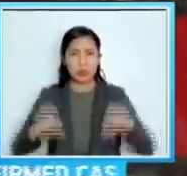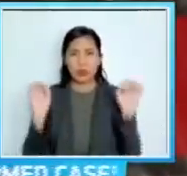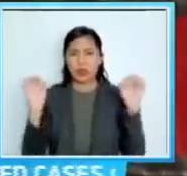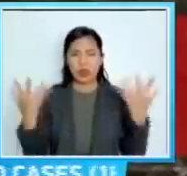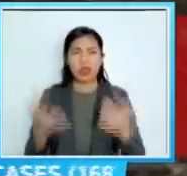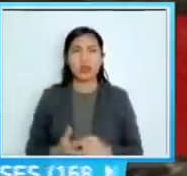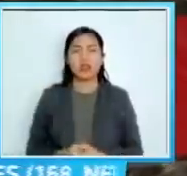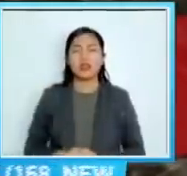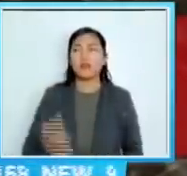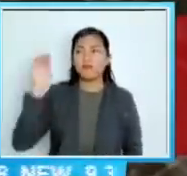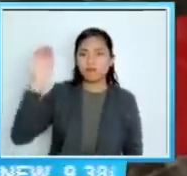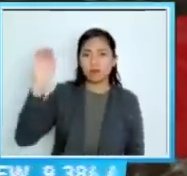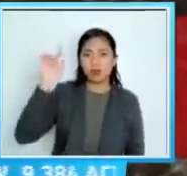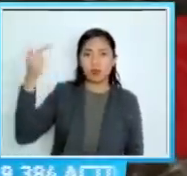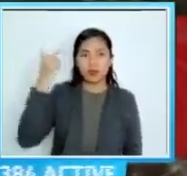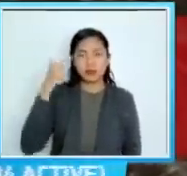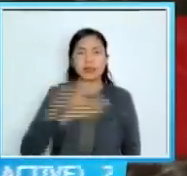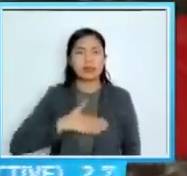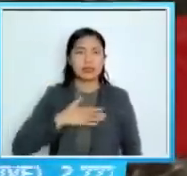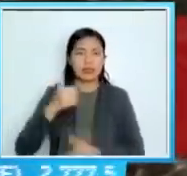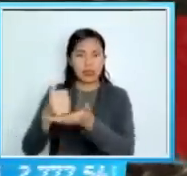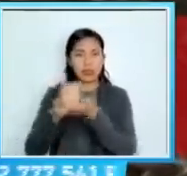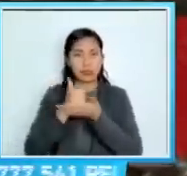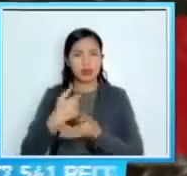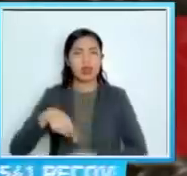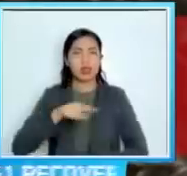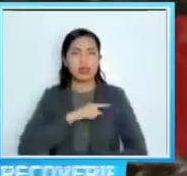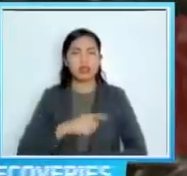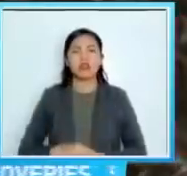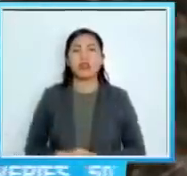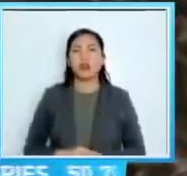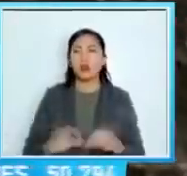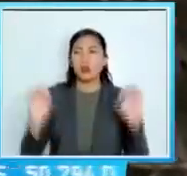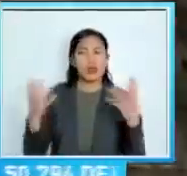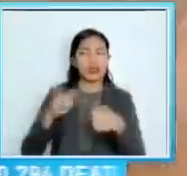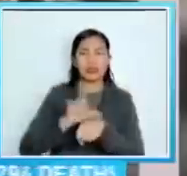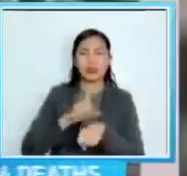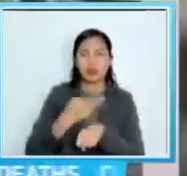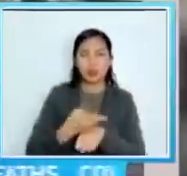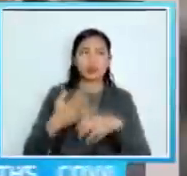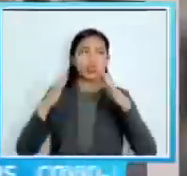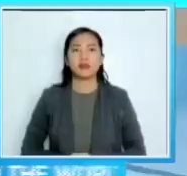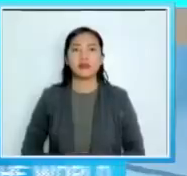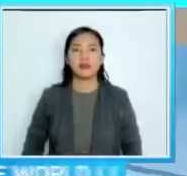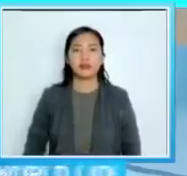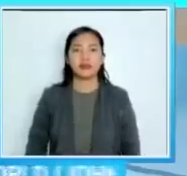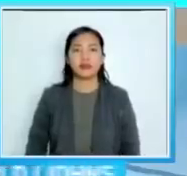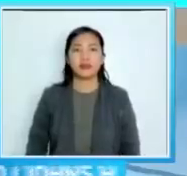Panawagan ko sa gobyerno na tulungan kami dahil nawalan kami ng mapagkakakitaan at mga tirahan. Cyril Chavez, GMA